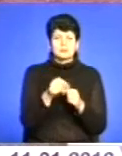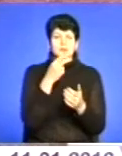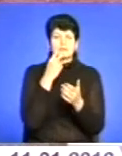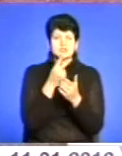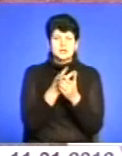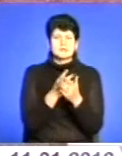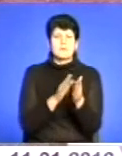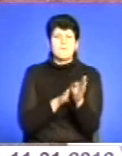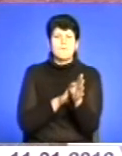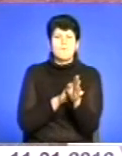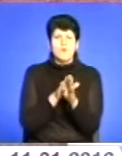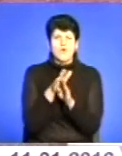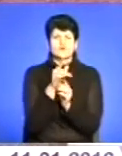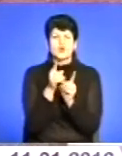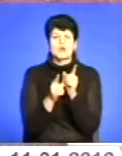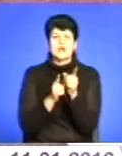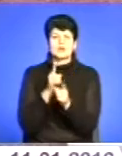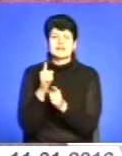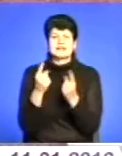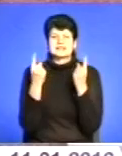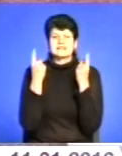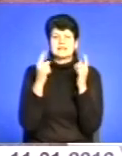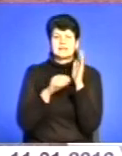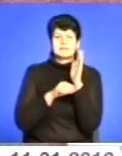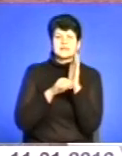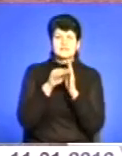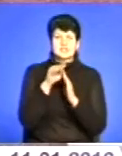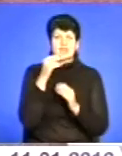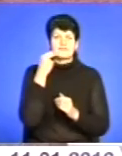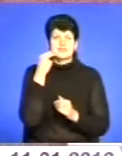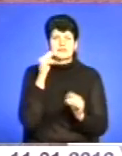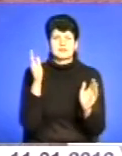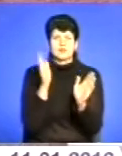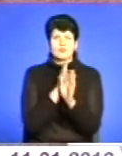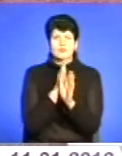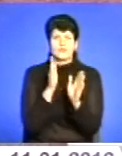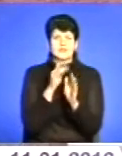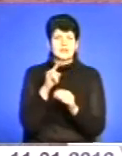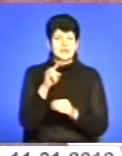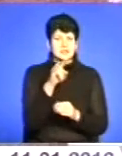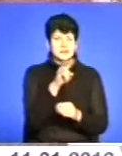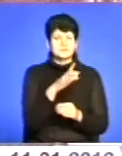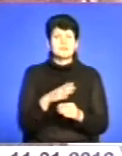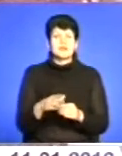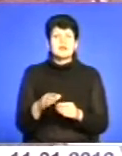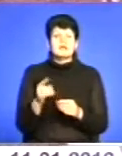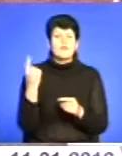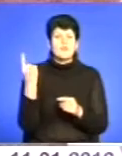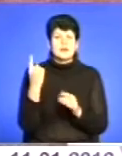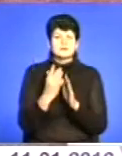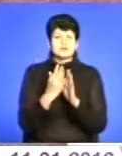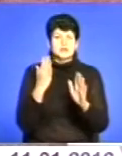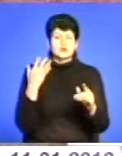повну реорганізацію та значне підвищення ефективності повітряних сил. І в першу чергу це, дорогі